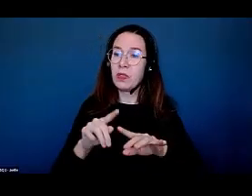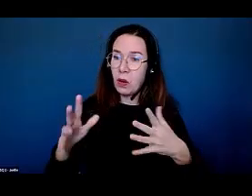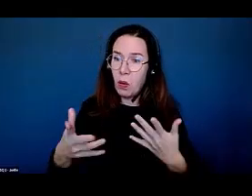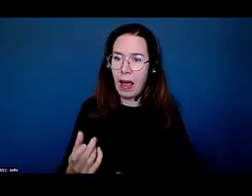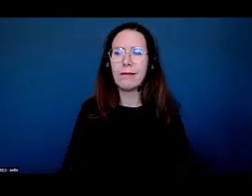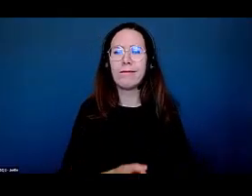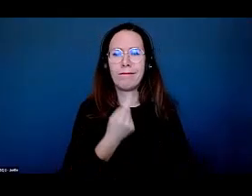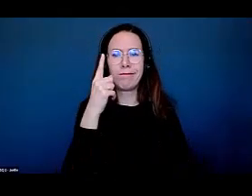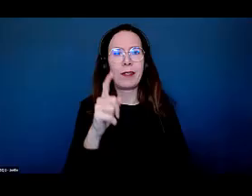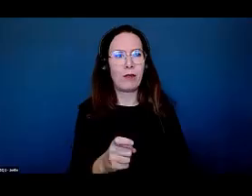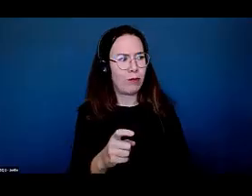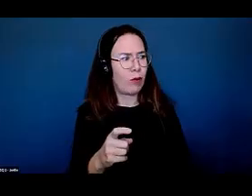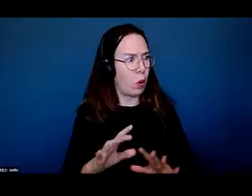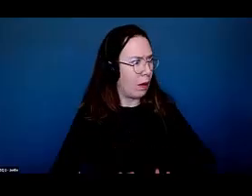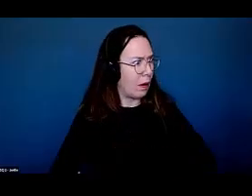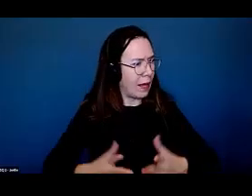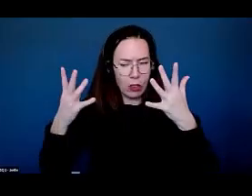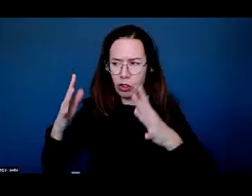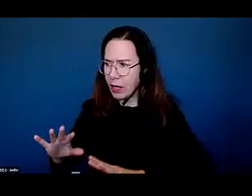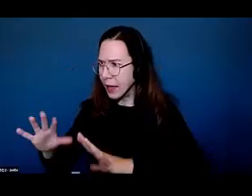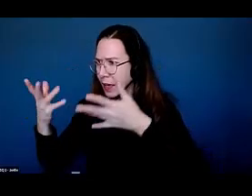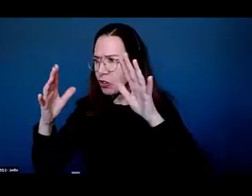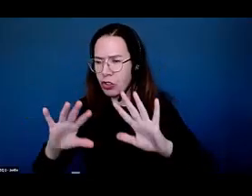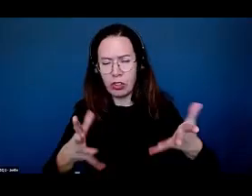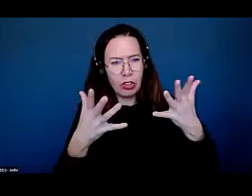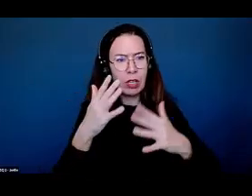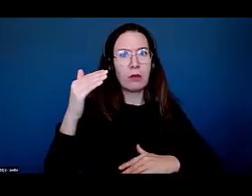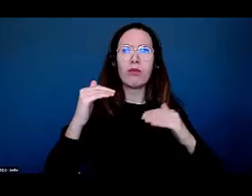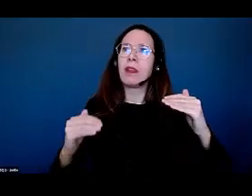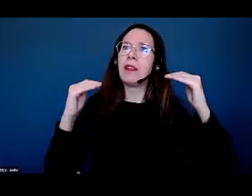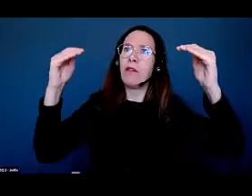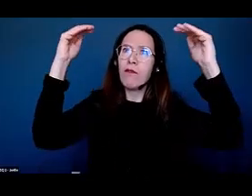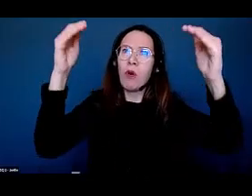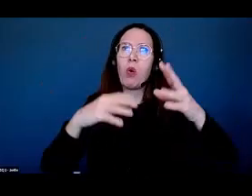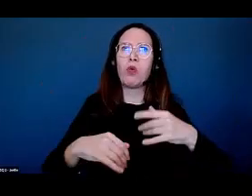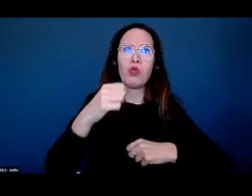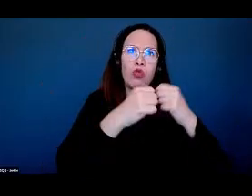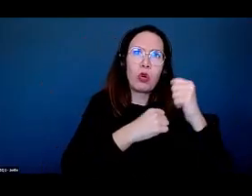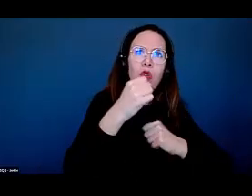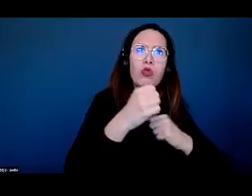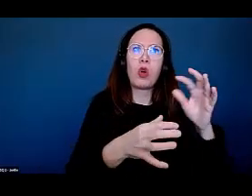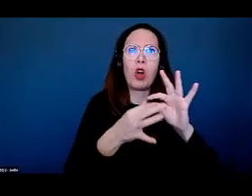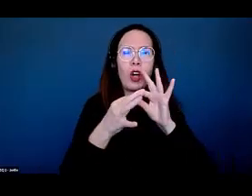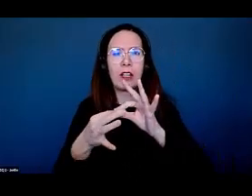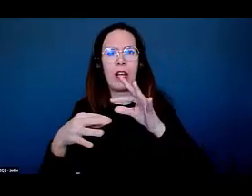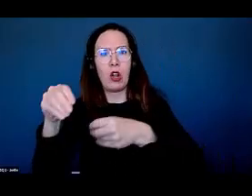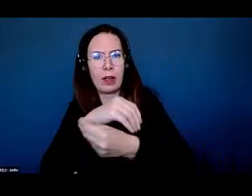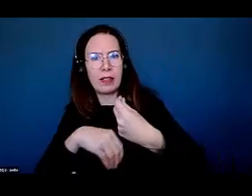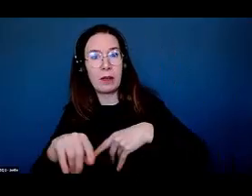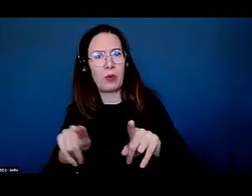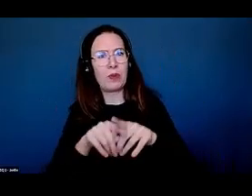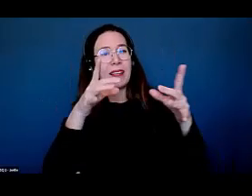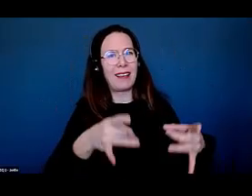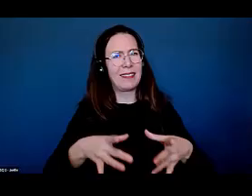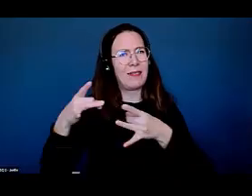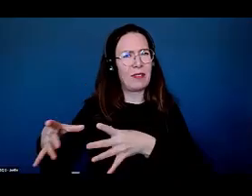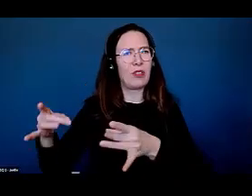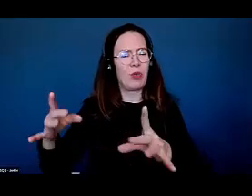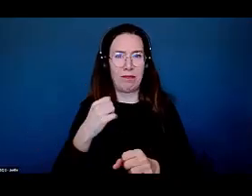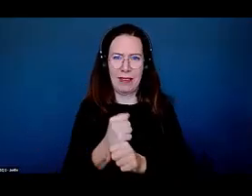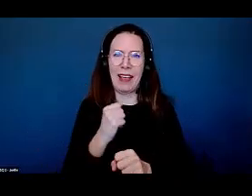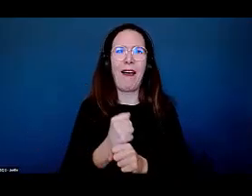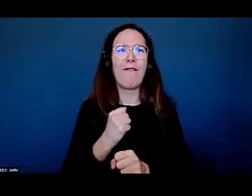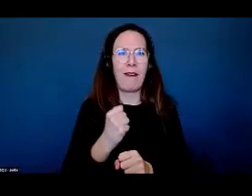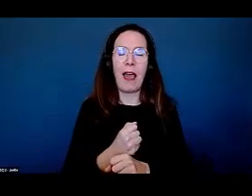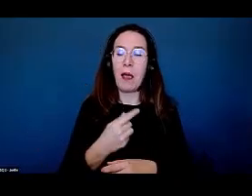nous avons réalisé qu'il faut agir simultanément à plusieurs niveaux structurels, organisationnels, relationnels et individuels.